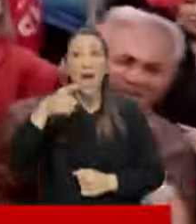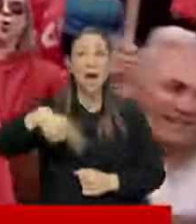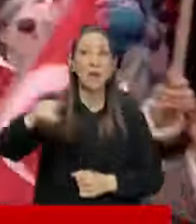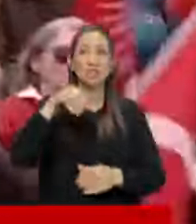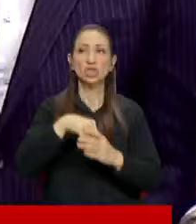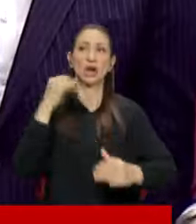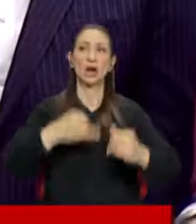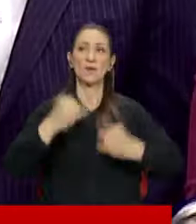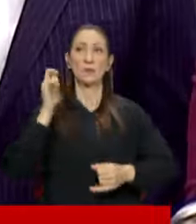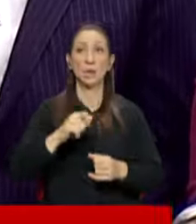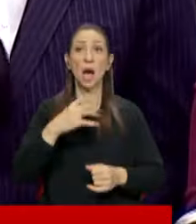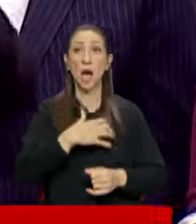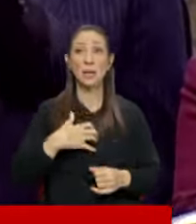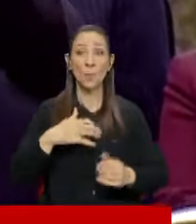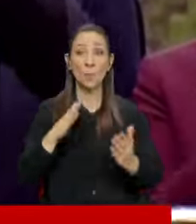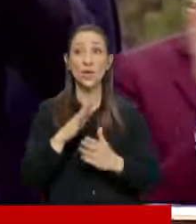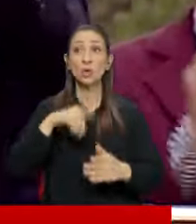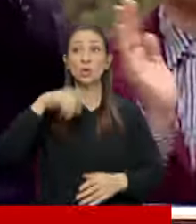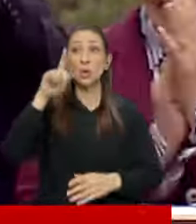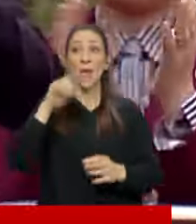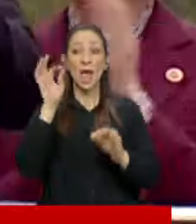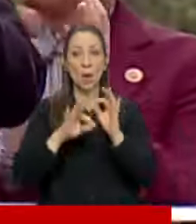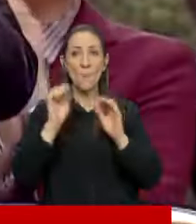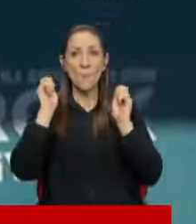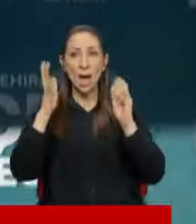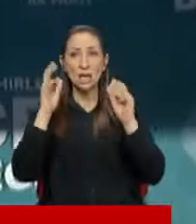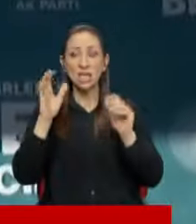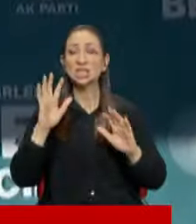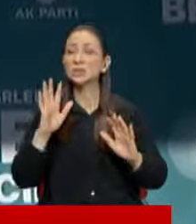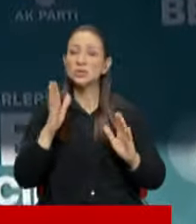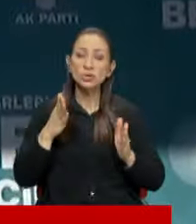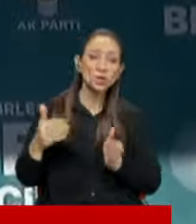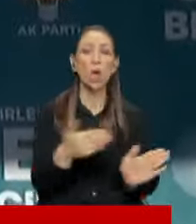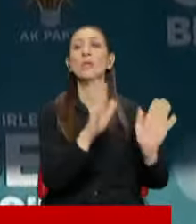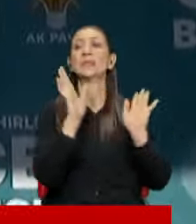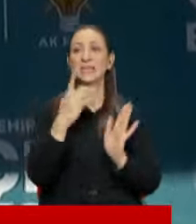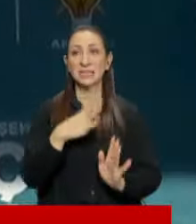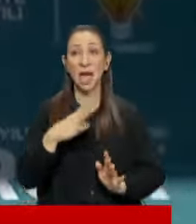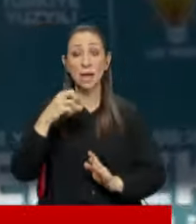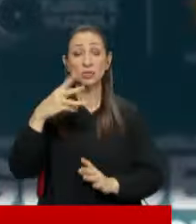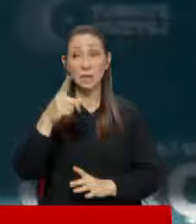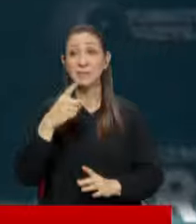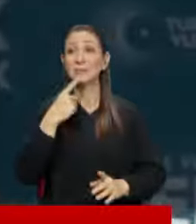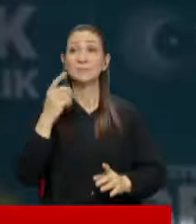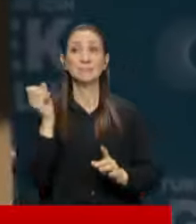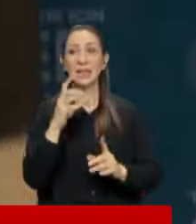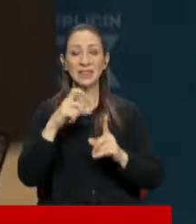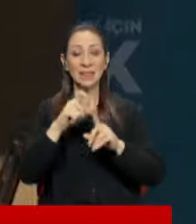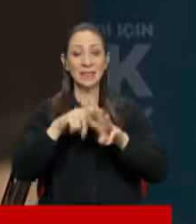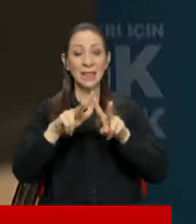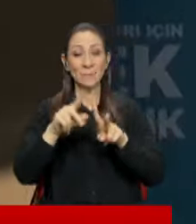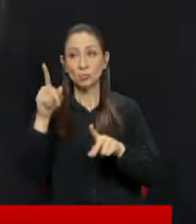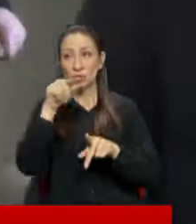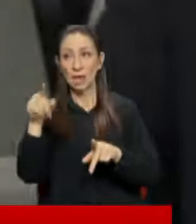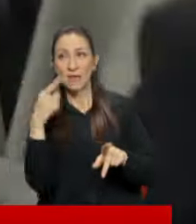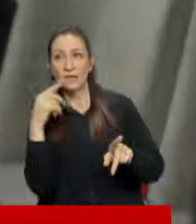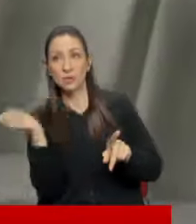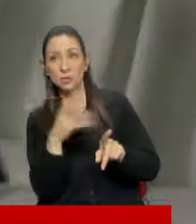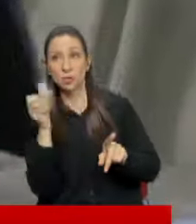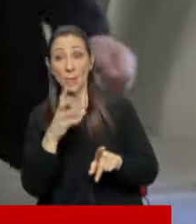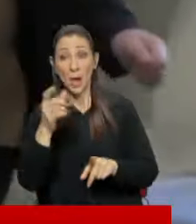kavga edeceğim. Ana muhalefet gündemin ekonomiden, pahalılıktan şaşmamasını istiyor. Erdoğan'sa salvolarını DEM Parti üzerinden